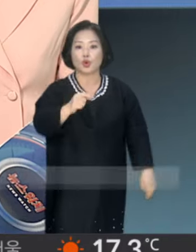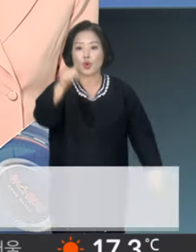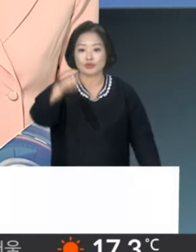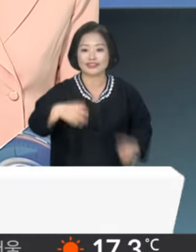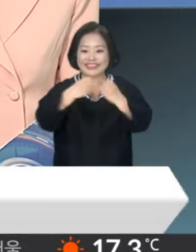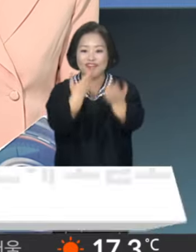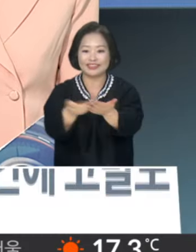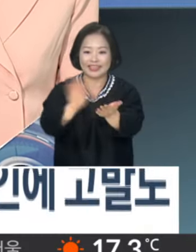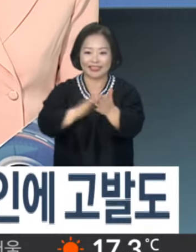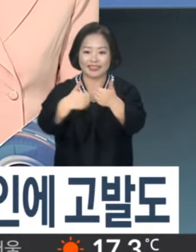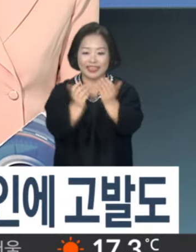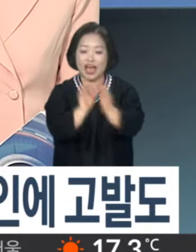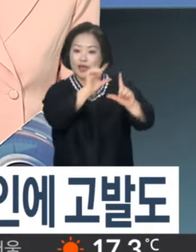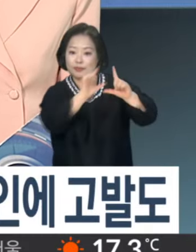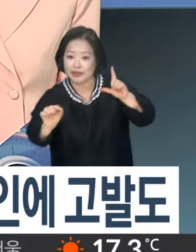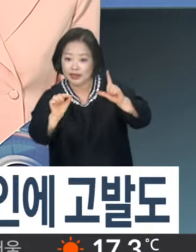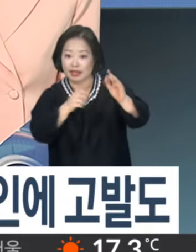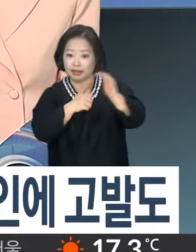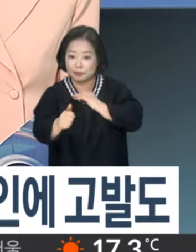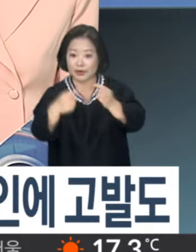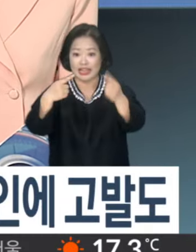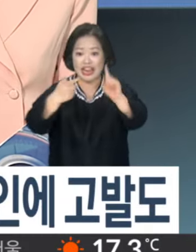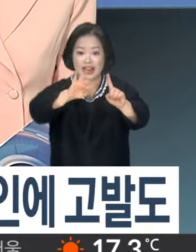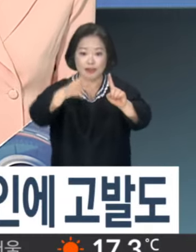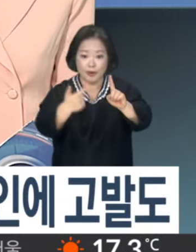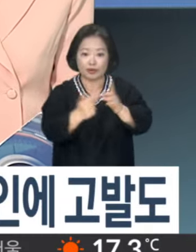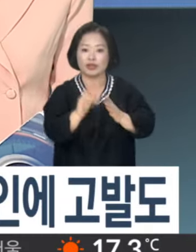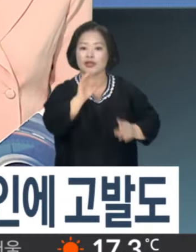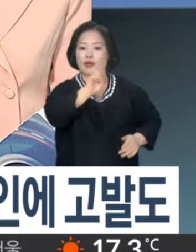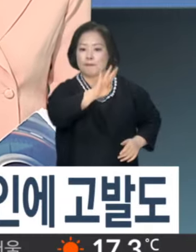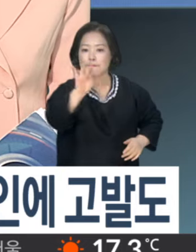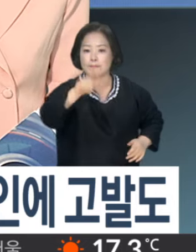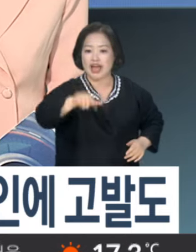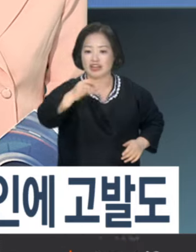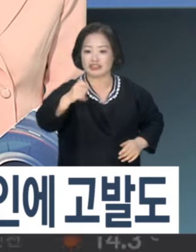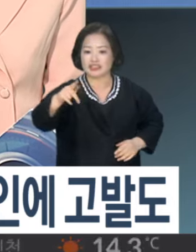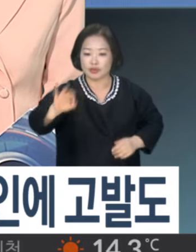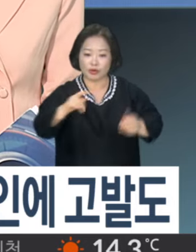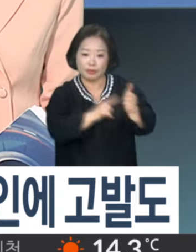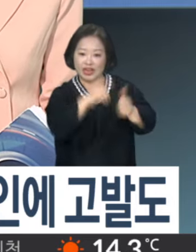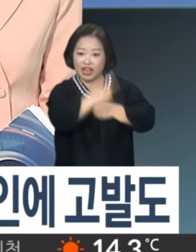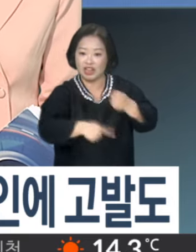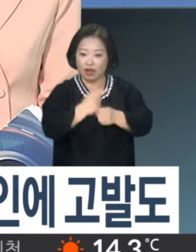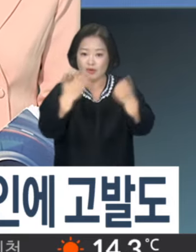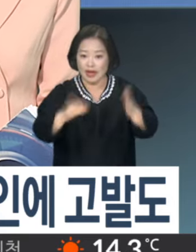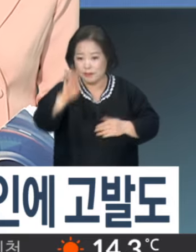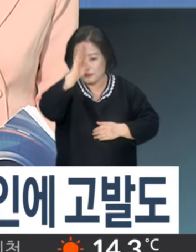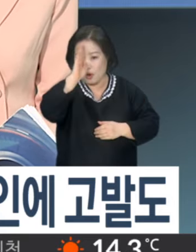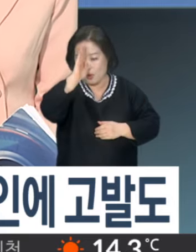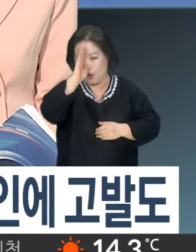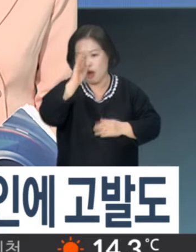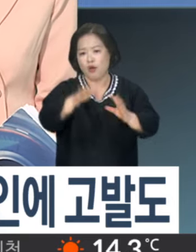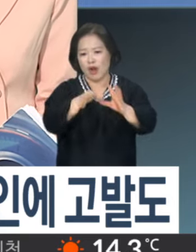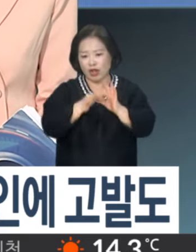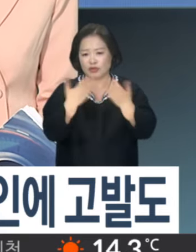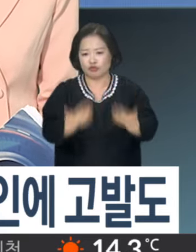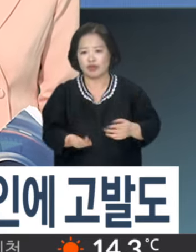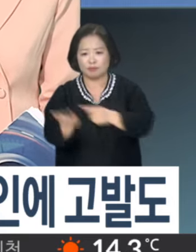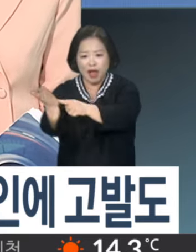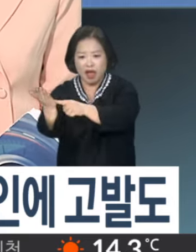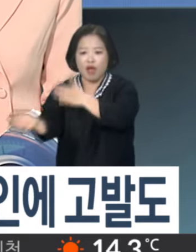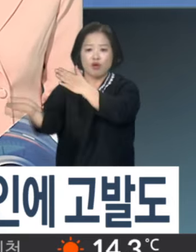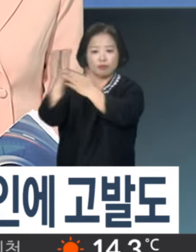조국 혁신당 비례대표 박은정 후보가 검사로 재직하던 시절 1년여간 질병 휴직을 했고 연장이